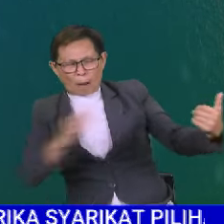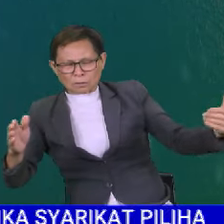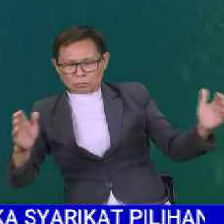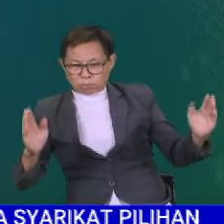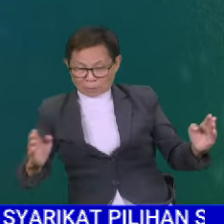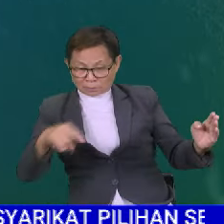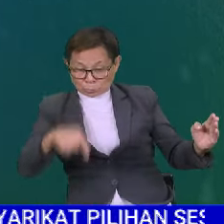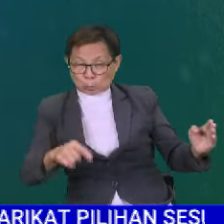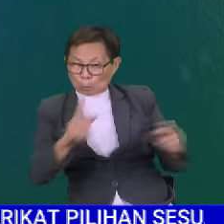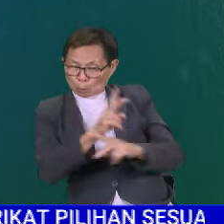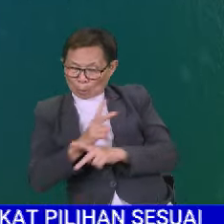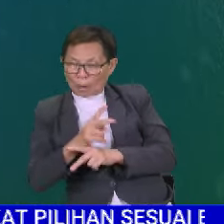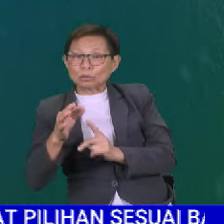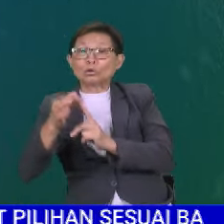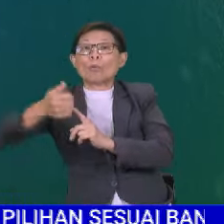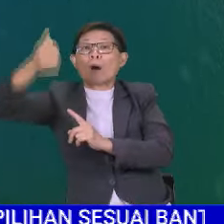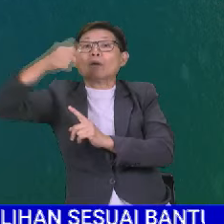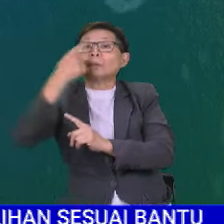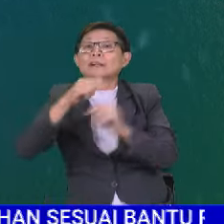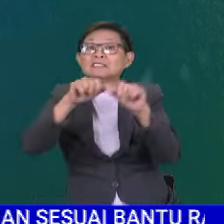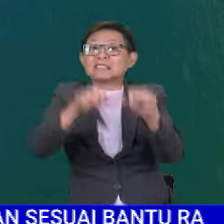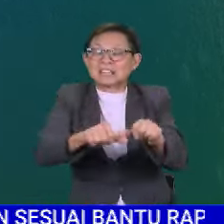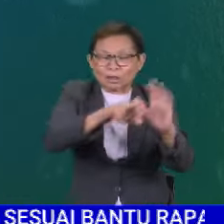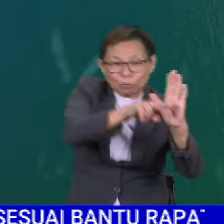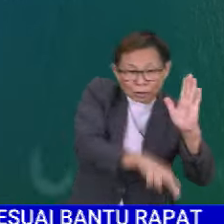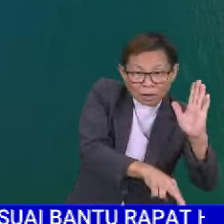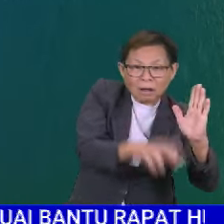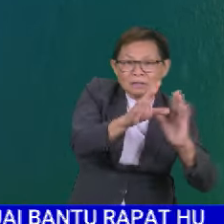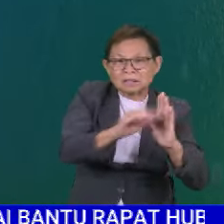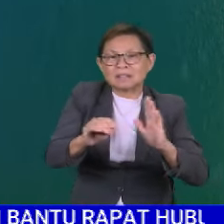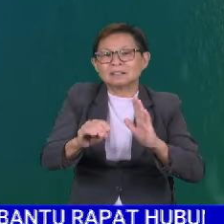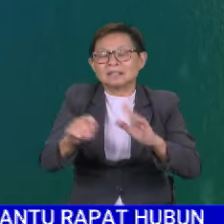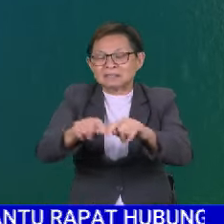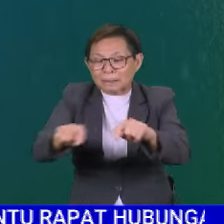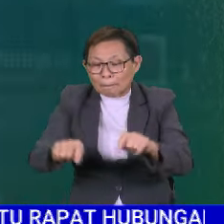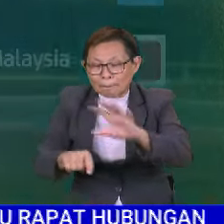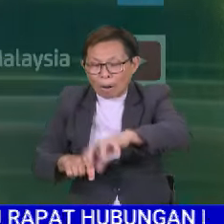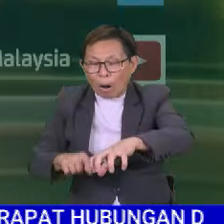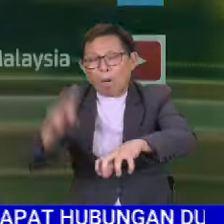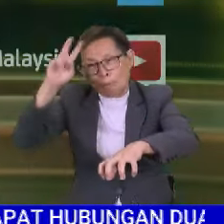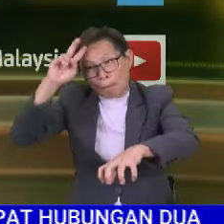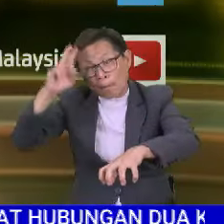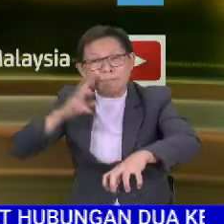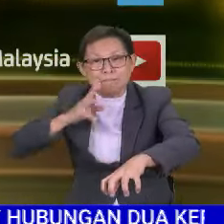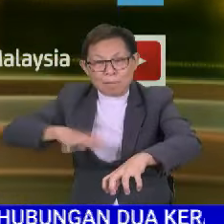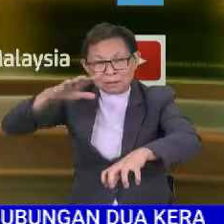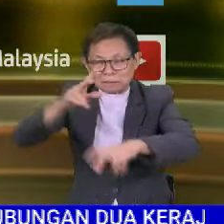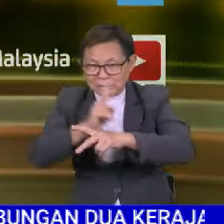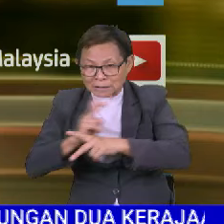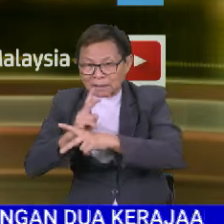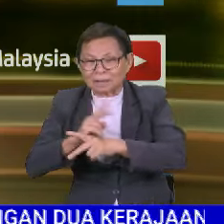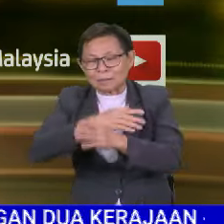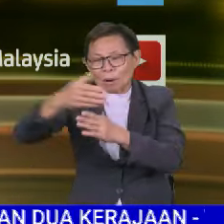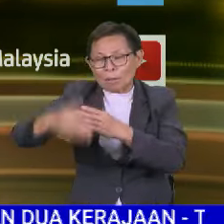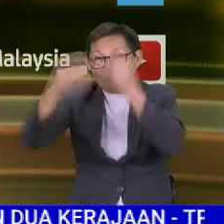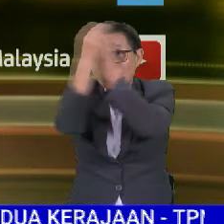terbabit, yang terutamanya bagi mereka yang berada di kawasan berkedudukan rendah dan juga di kawasan yang kerap banjir. Baiklah, sekian dulu info